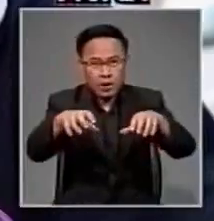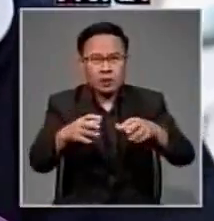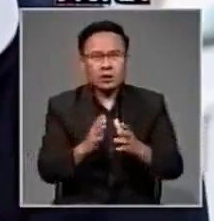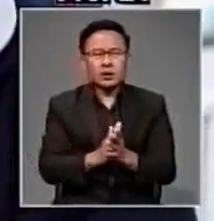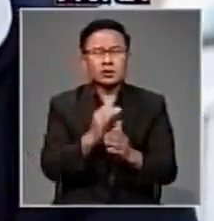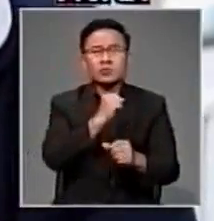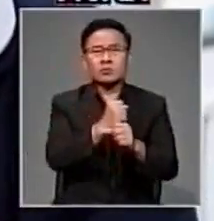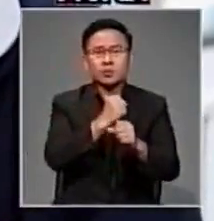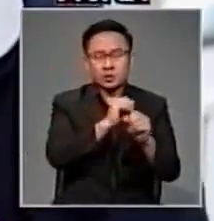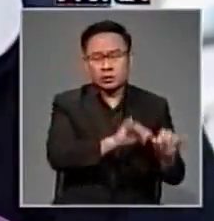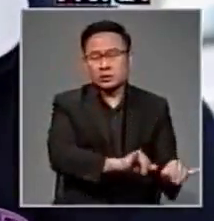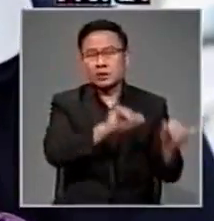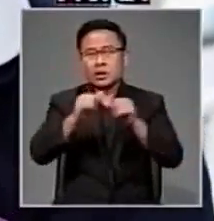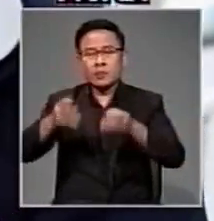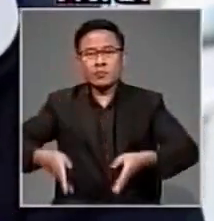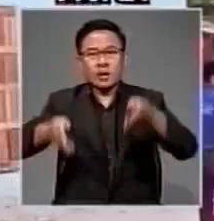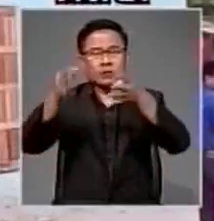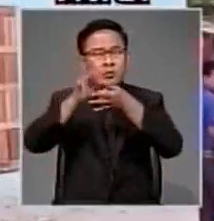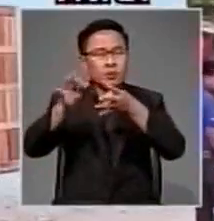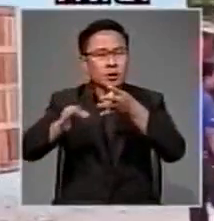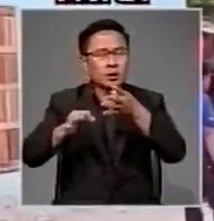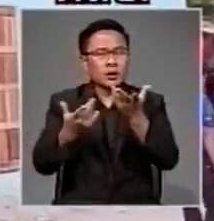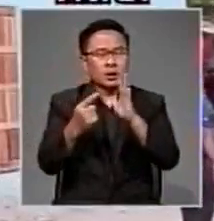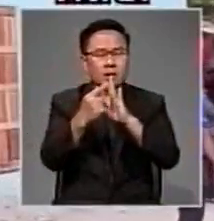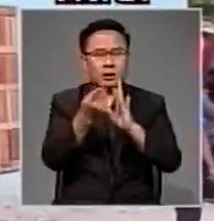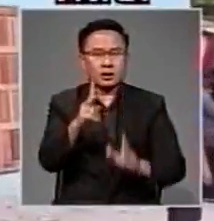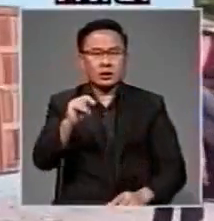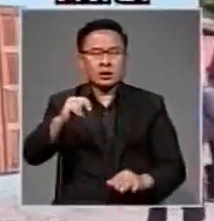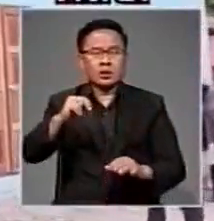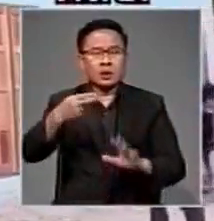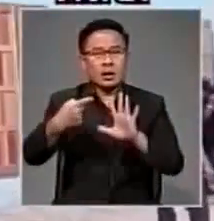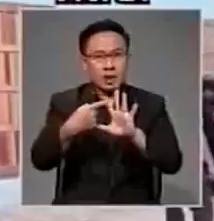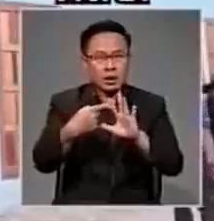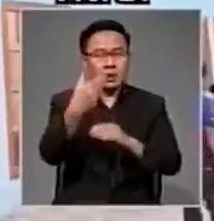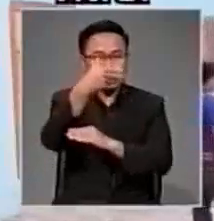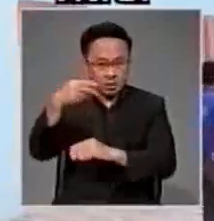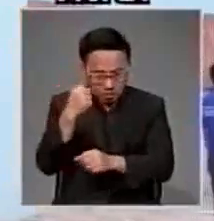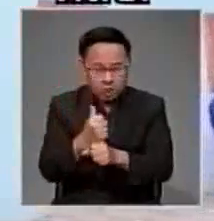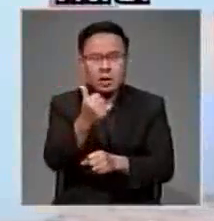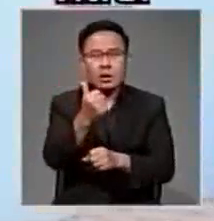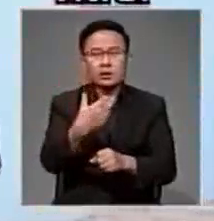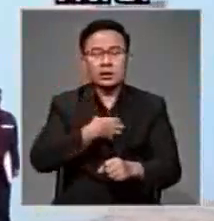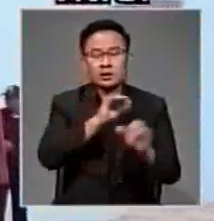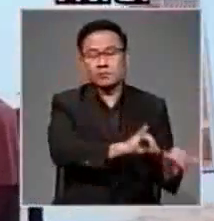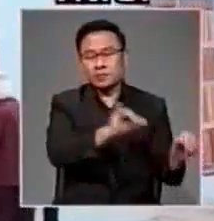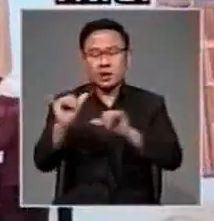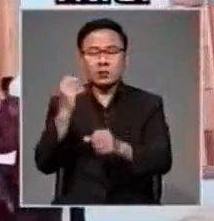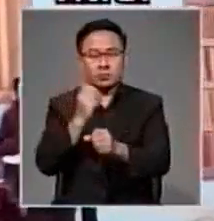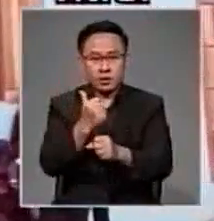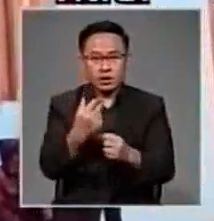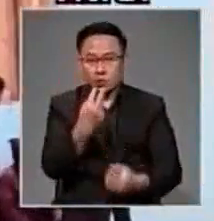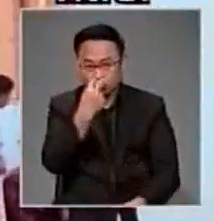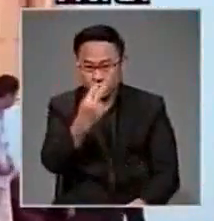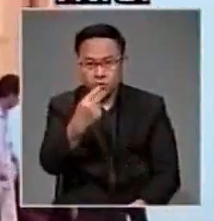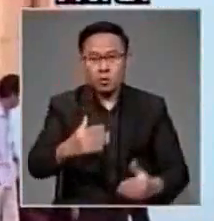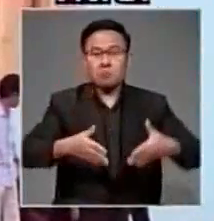ครับหรือบางคนที่อยู่ในริมน้ำเนี่ยจะอยู่ในบ้านที่เป็นของแห่งชาติก็ได้นะครับแล้วก็เตรียมไว้ให้นะคร ับ ก็มีทางเลือก มีทางเลือกให้ ค่ะอย่างวันนี้